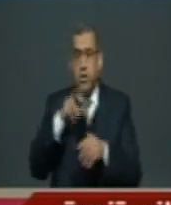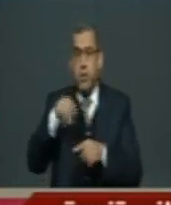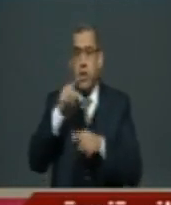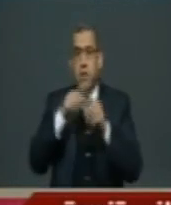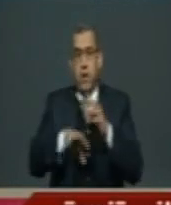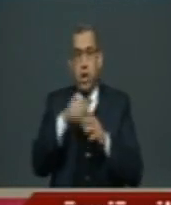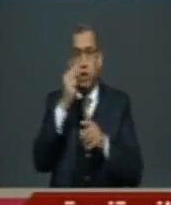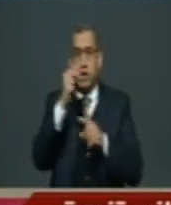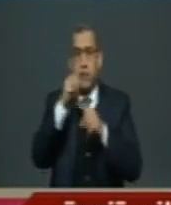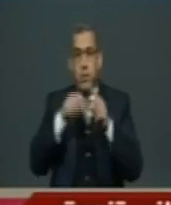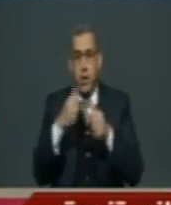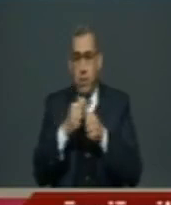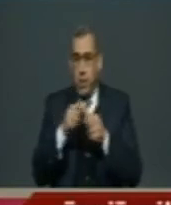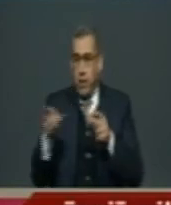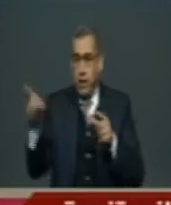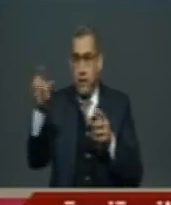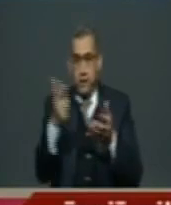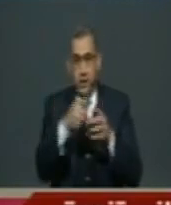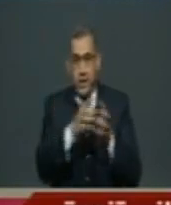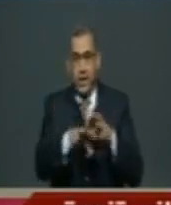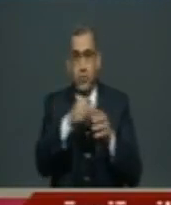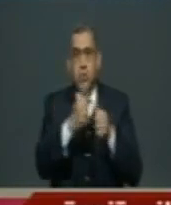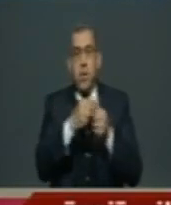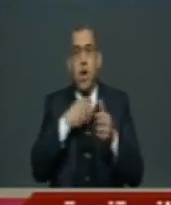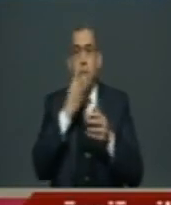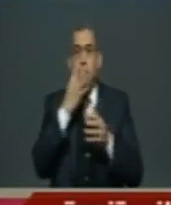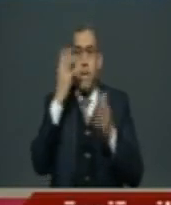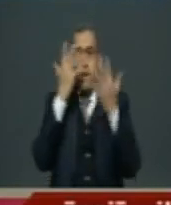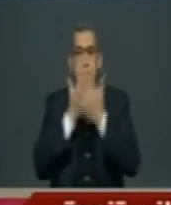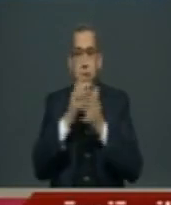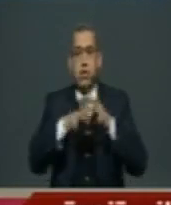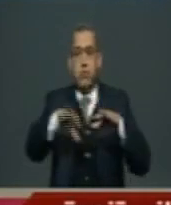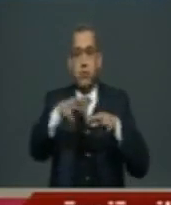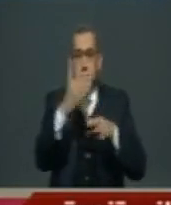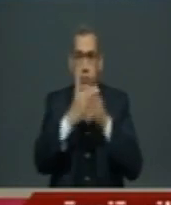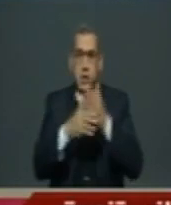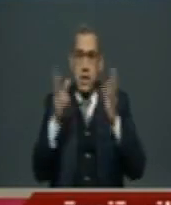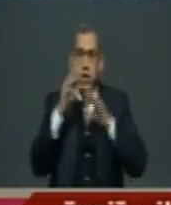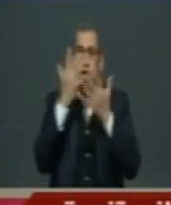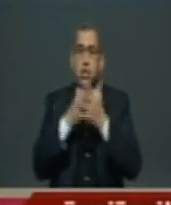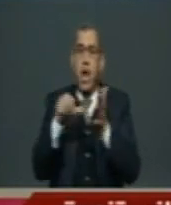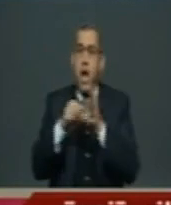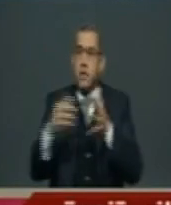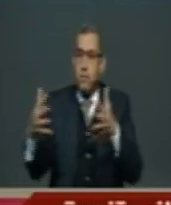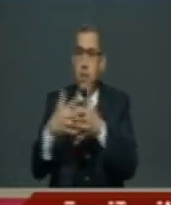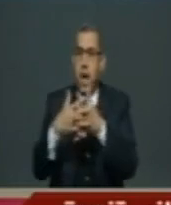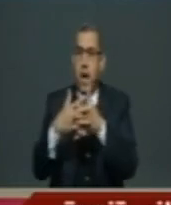و20% من الاستهلاك المحلي، والباقي الشركات الاخرى بتاعت القطاع الخاص